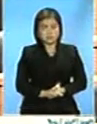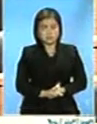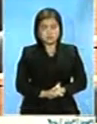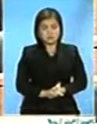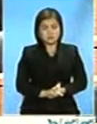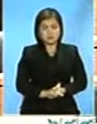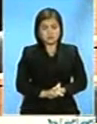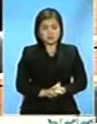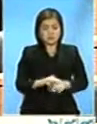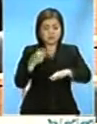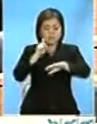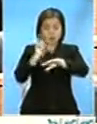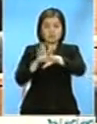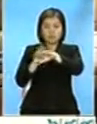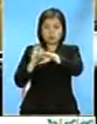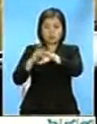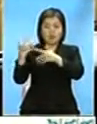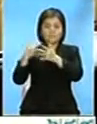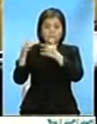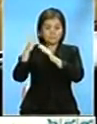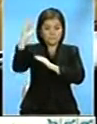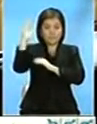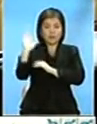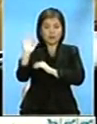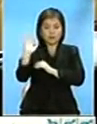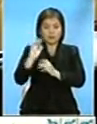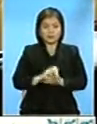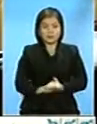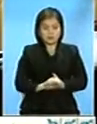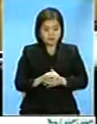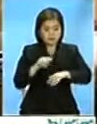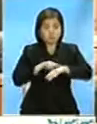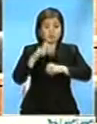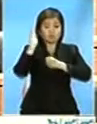ไม่เป็นไรฮะได้เตือนแล้วครับประเด็นเดียวกันนั่นแหละครับ ท่านขออนุญาตฮะจะจบแล้วนะครับ